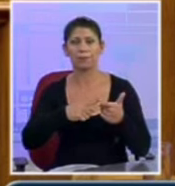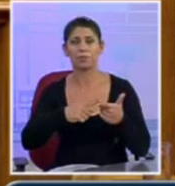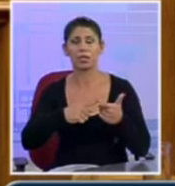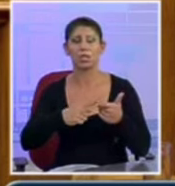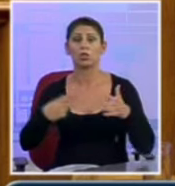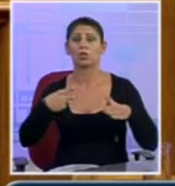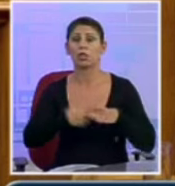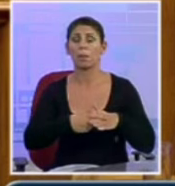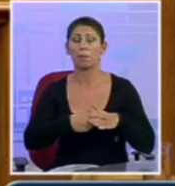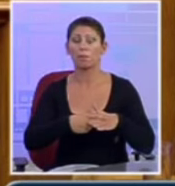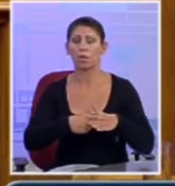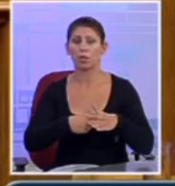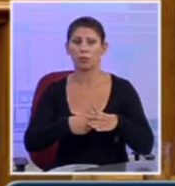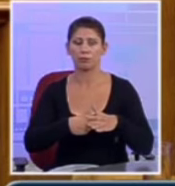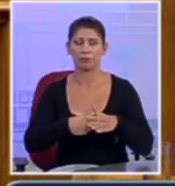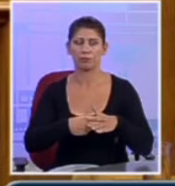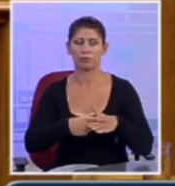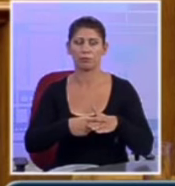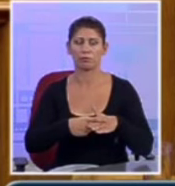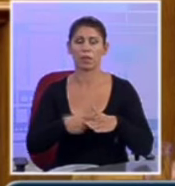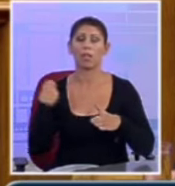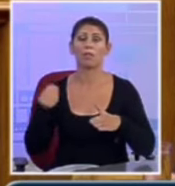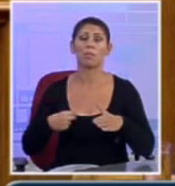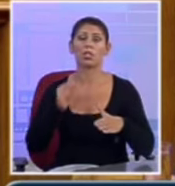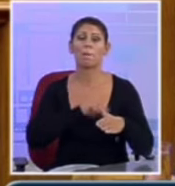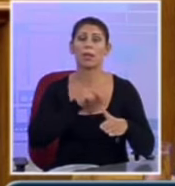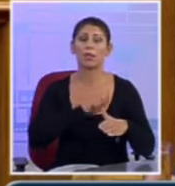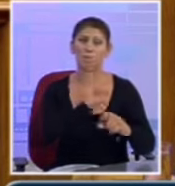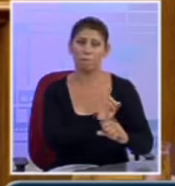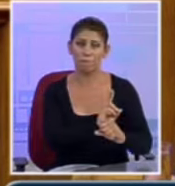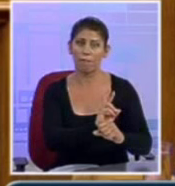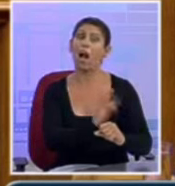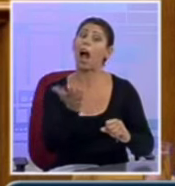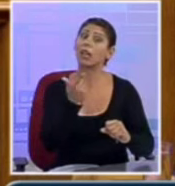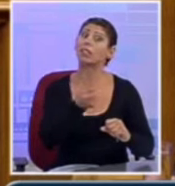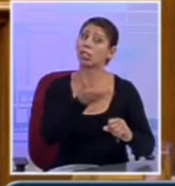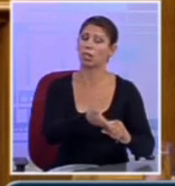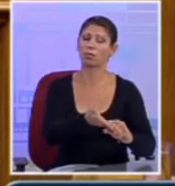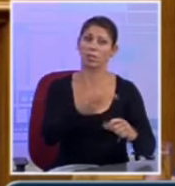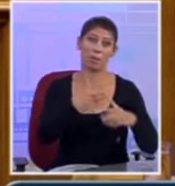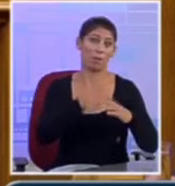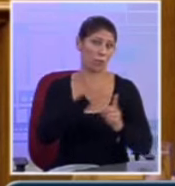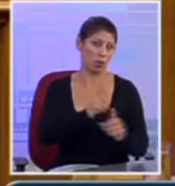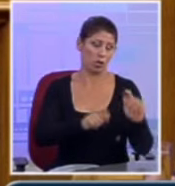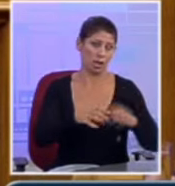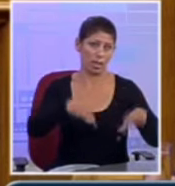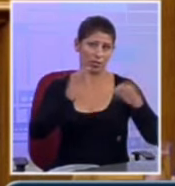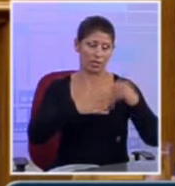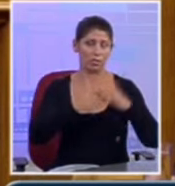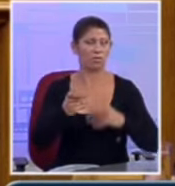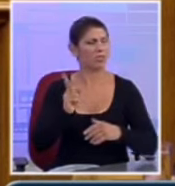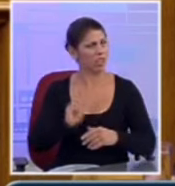το Ταμείο Αξιοποίησης της Δημόσιας Περιουσίας. Κακώς οι συνάδελφοι